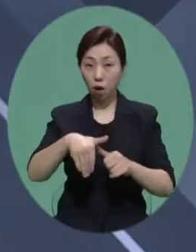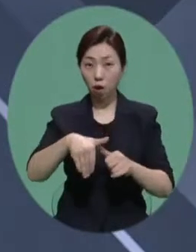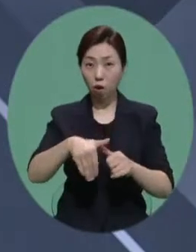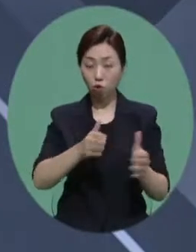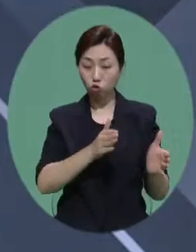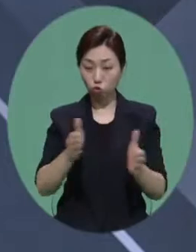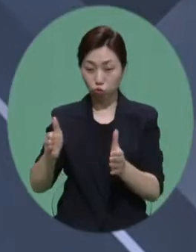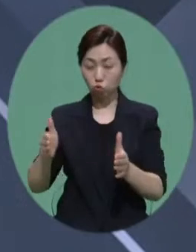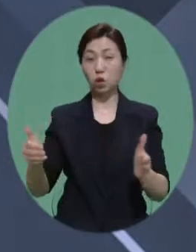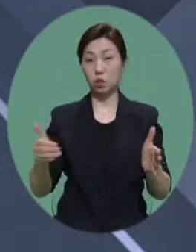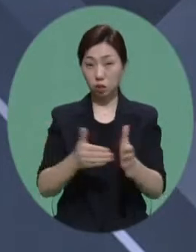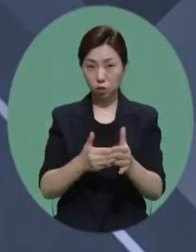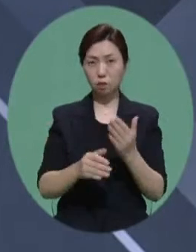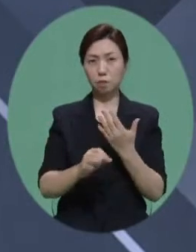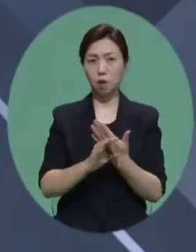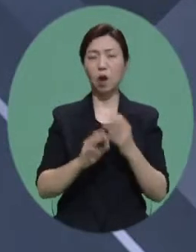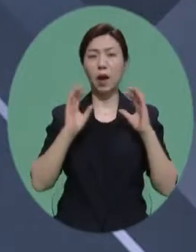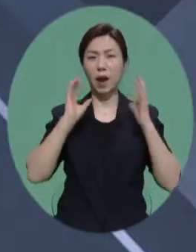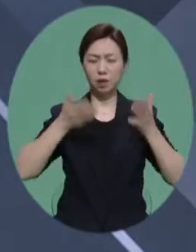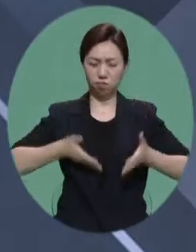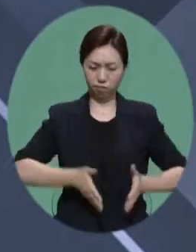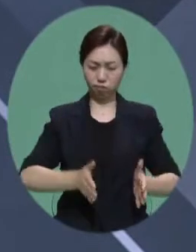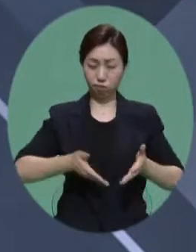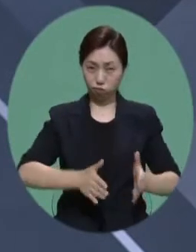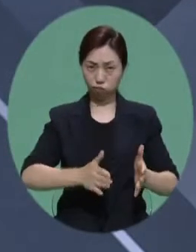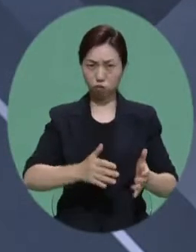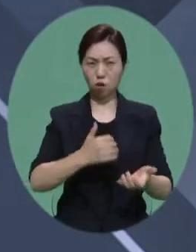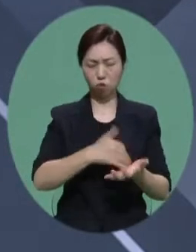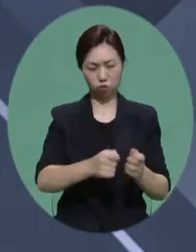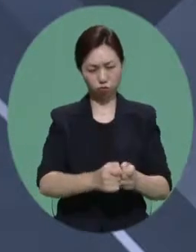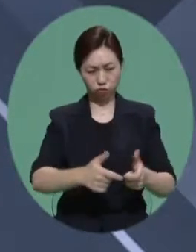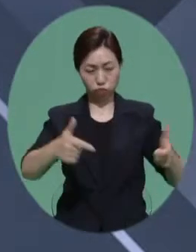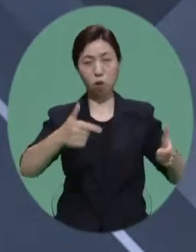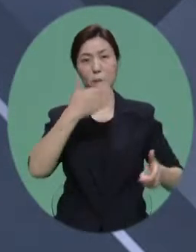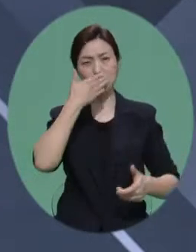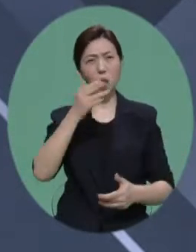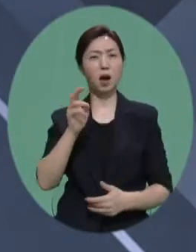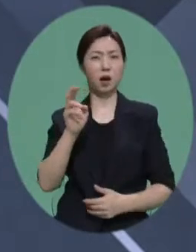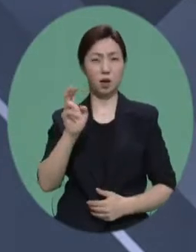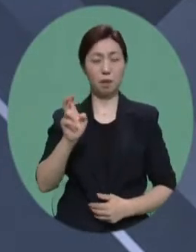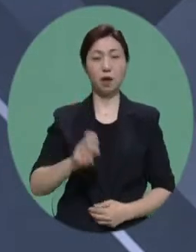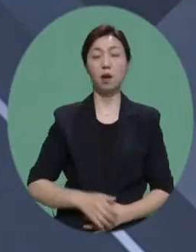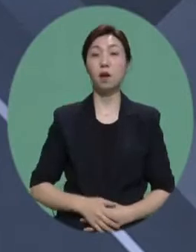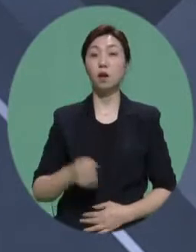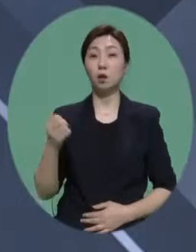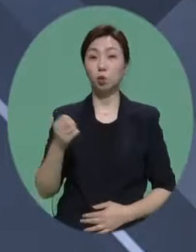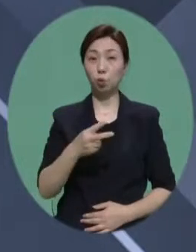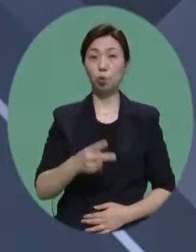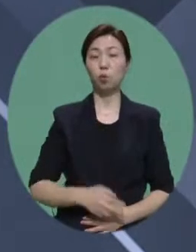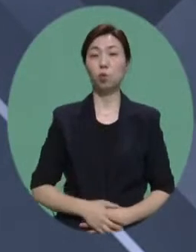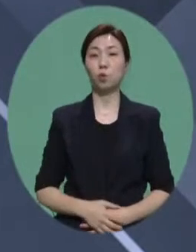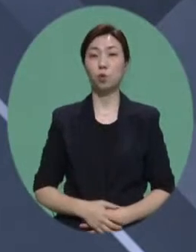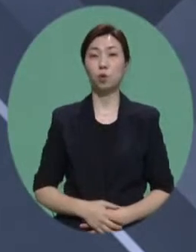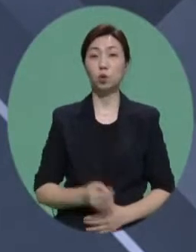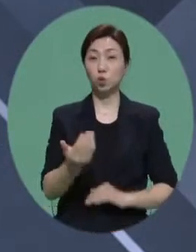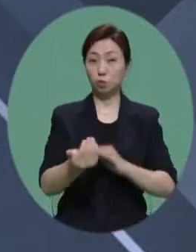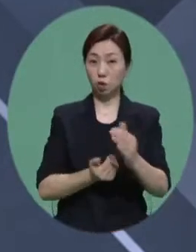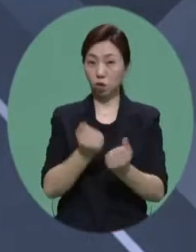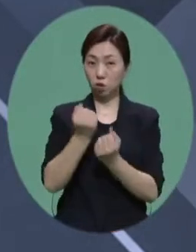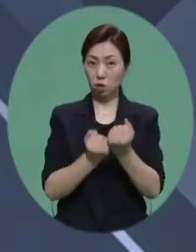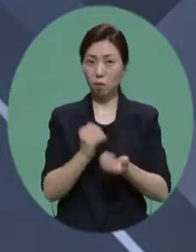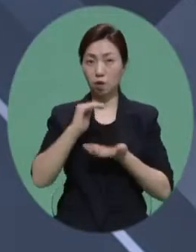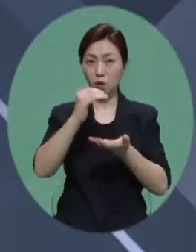만드는 아주 중요한 그 어떤 동기가 되지 않겠나 그리고 아까도 말씀드린 대로